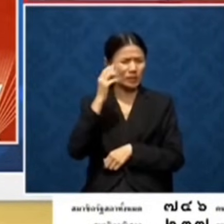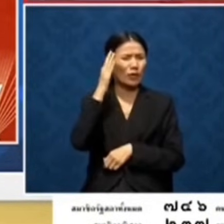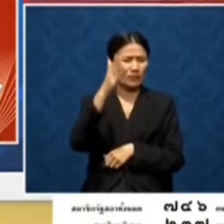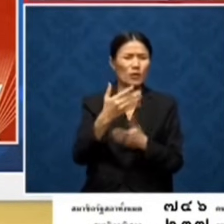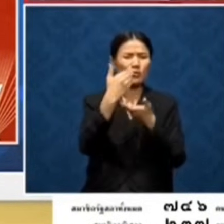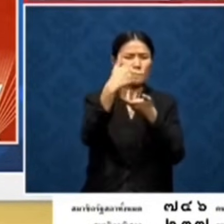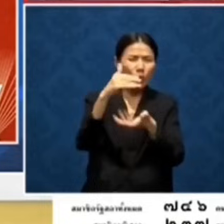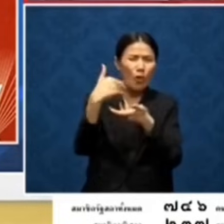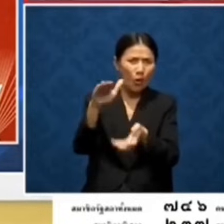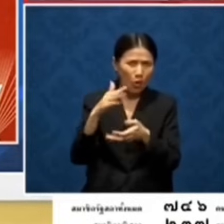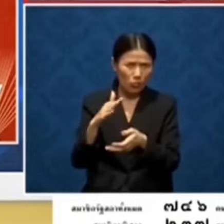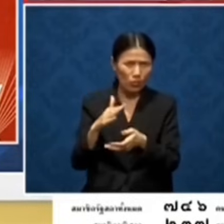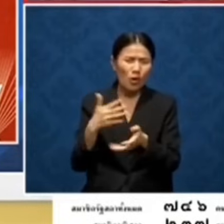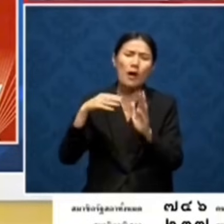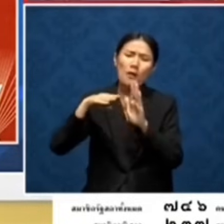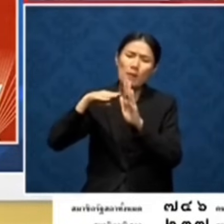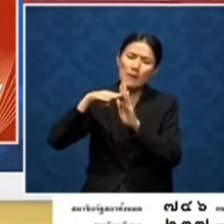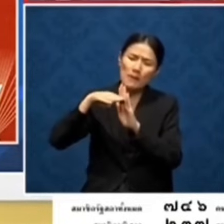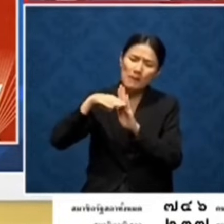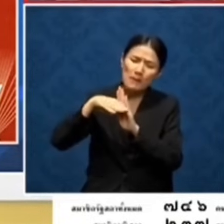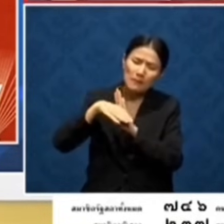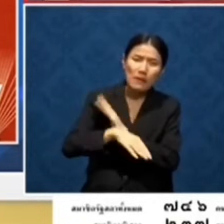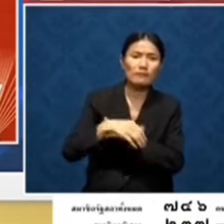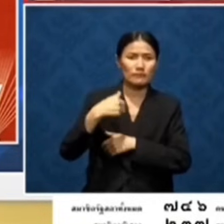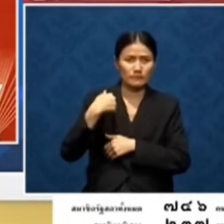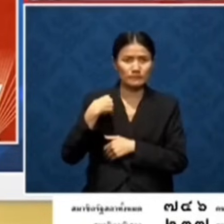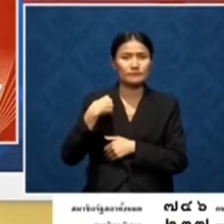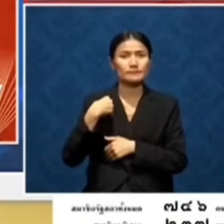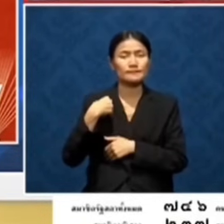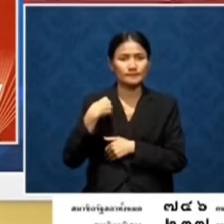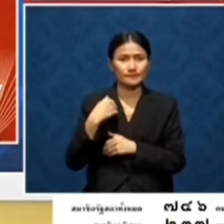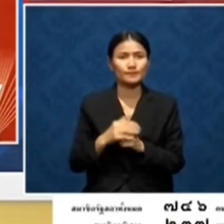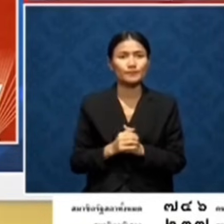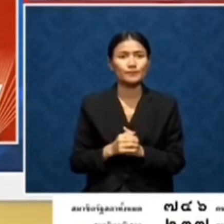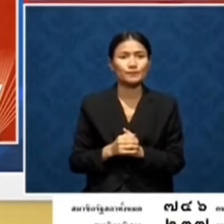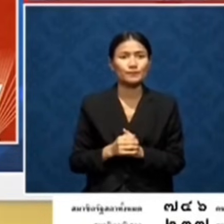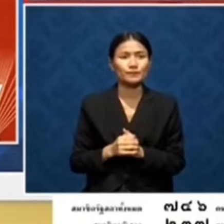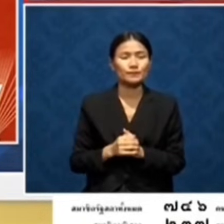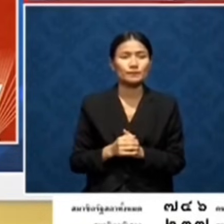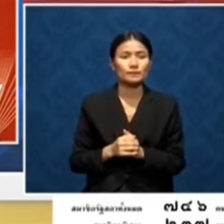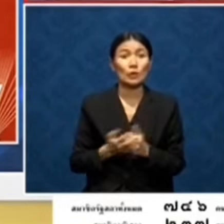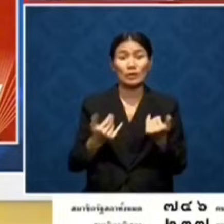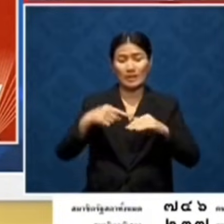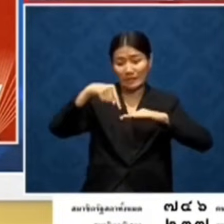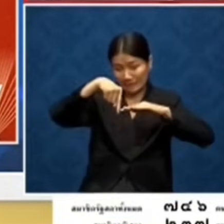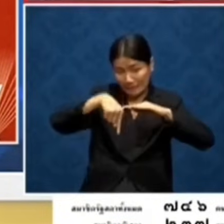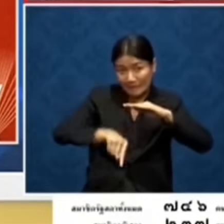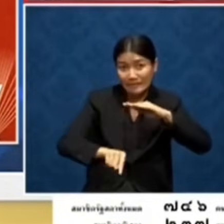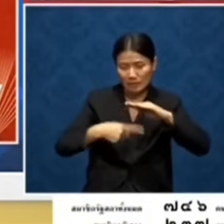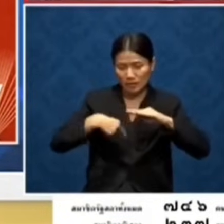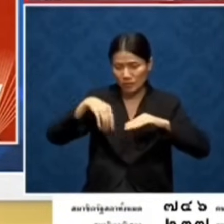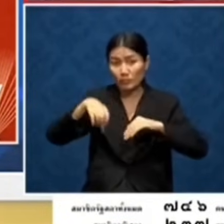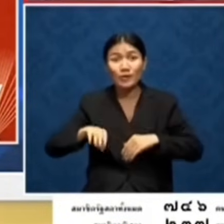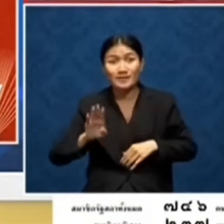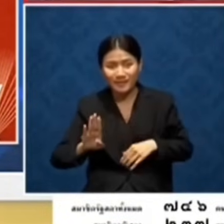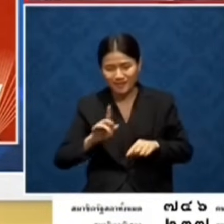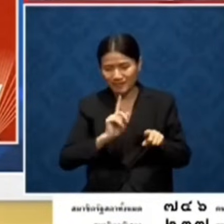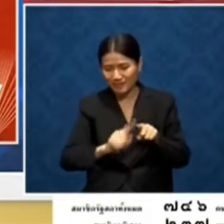จะยิ่งลดลงอีกในอนาคตและถ้าดูข้อมูลลึกลงไปอีกนะครับจนถึงระดับบริษัทจะพ